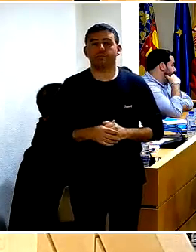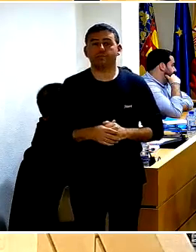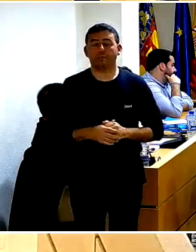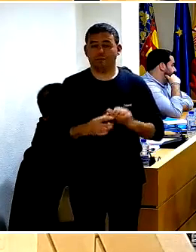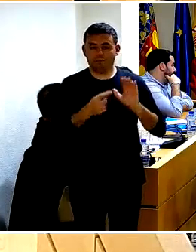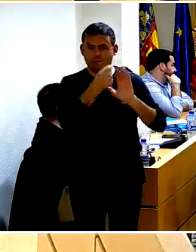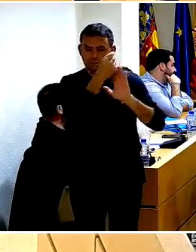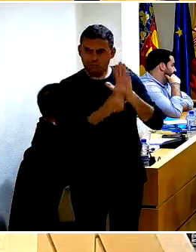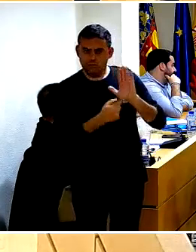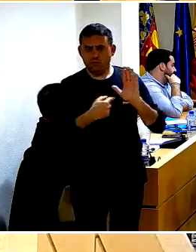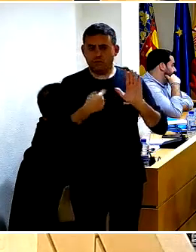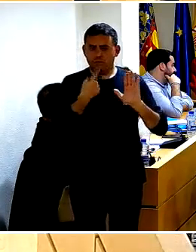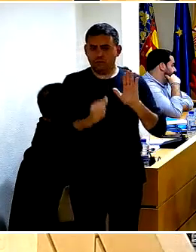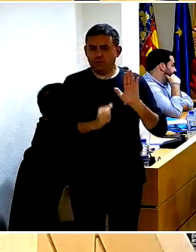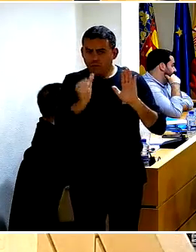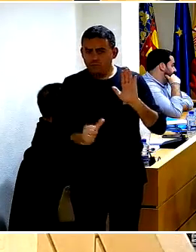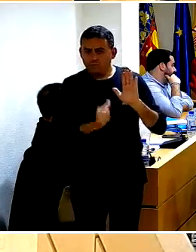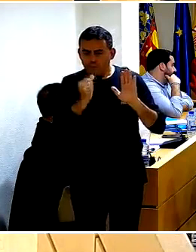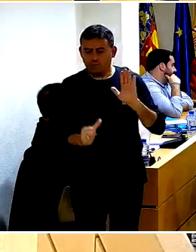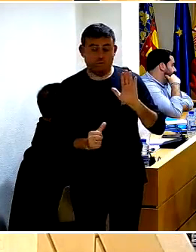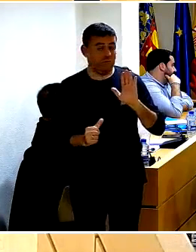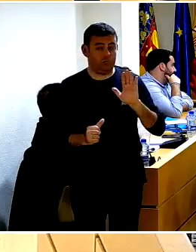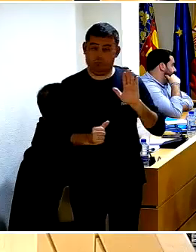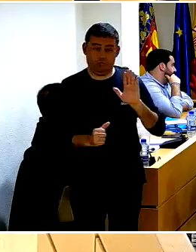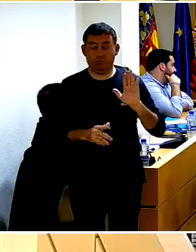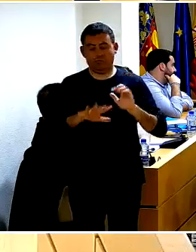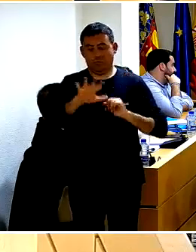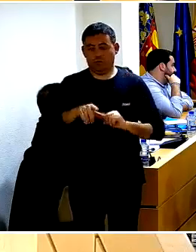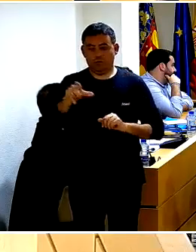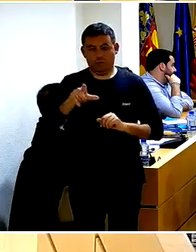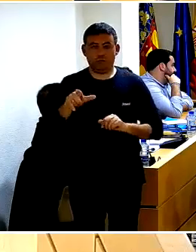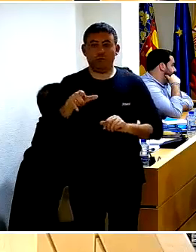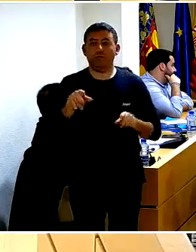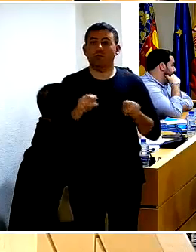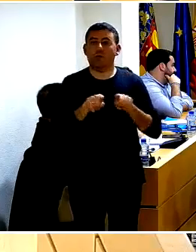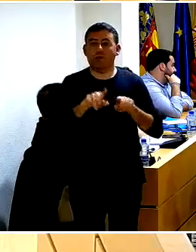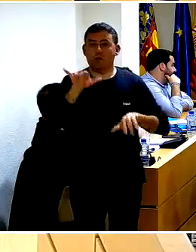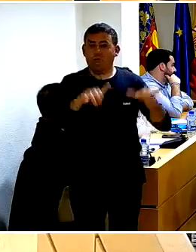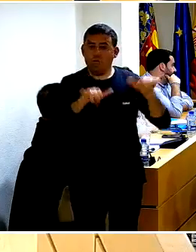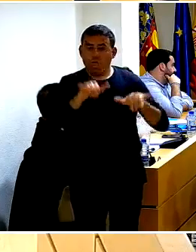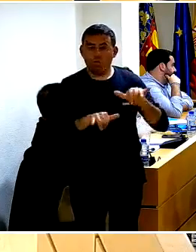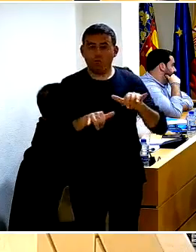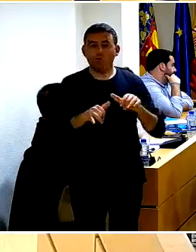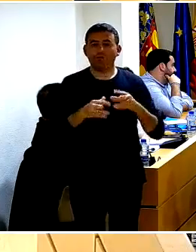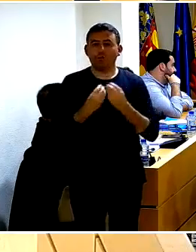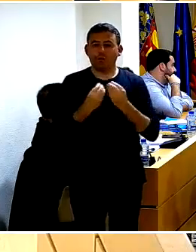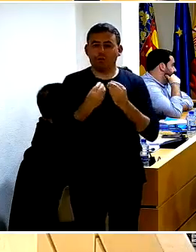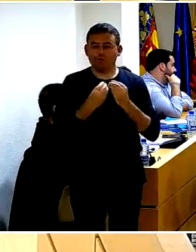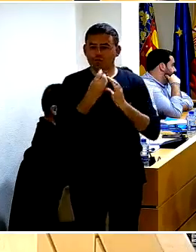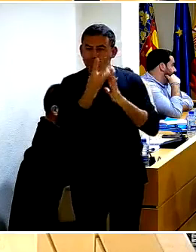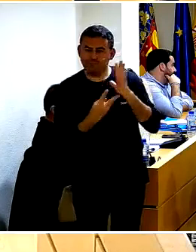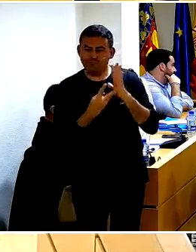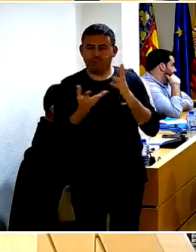és completament fals. I vostè fa una manipulació interessada dels números, perquè dir que n'hi